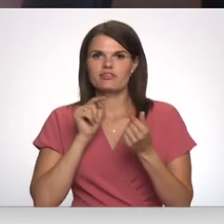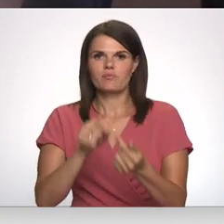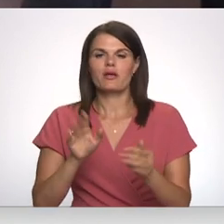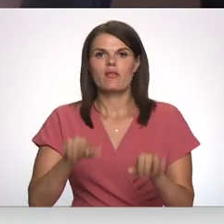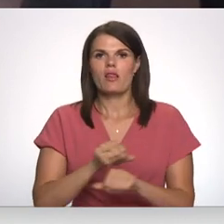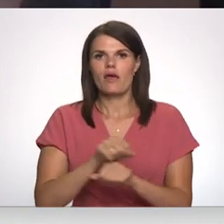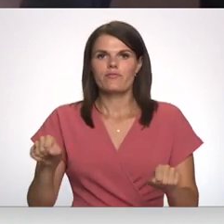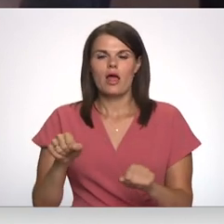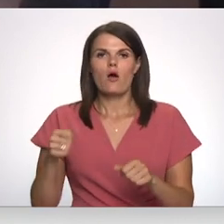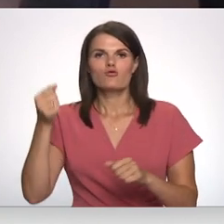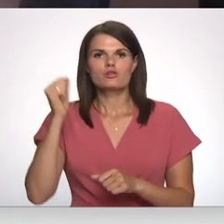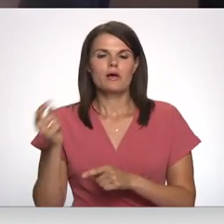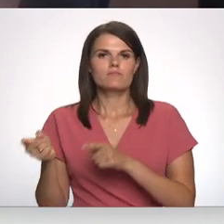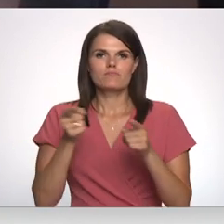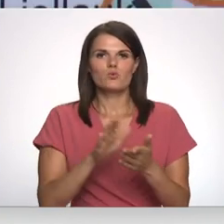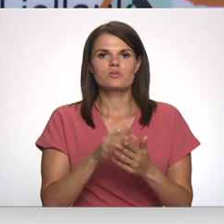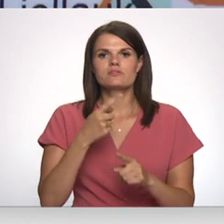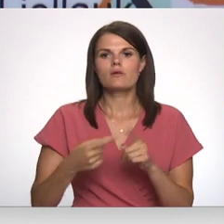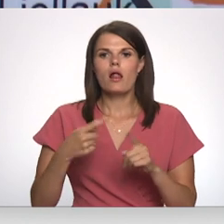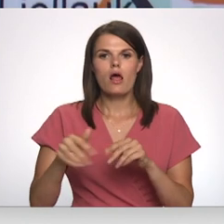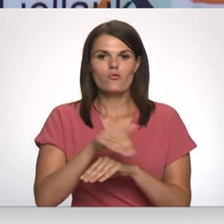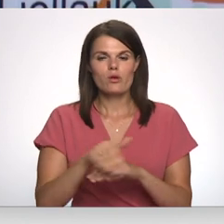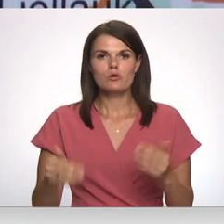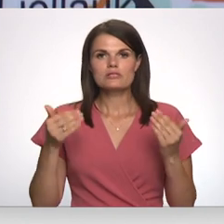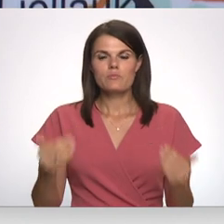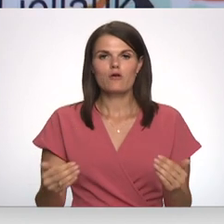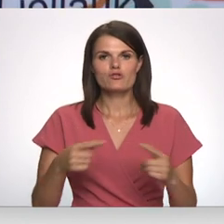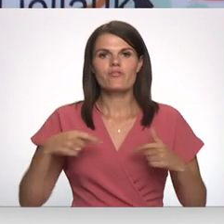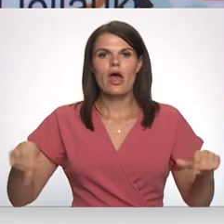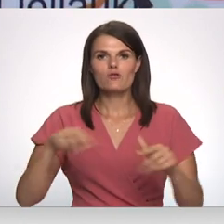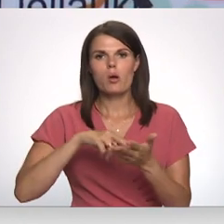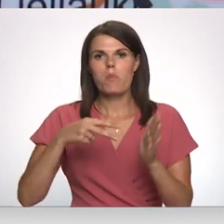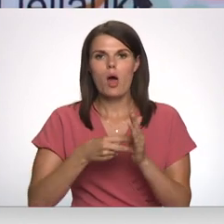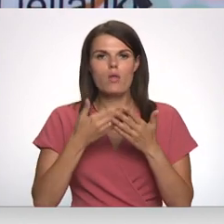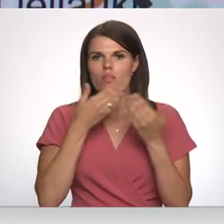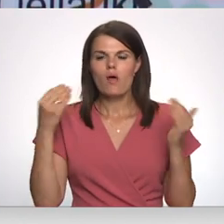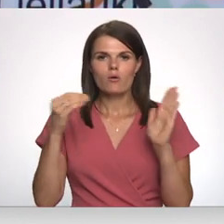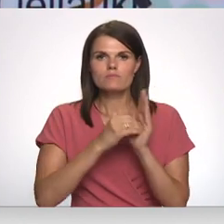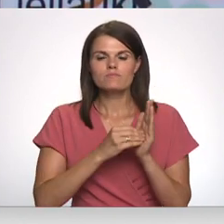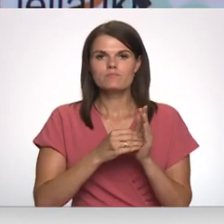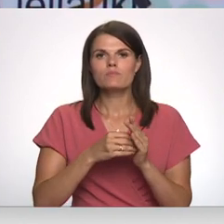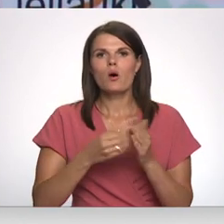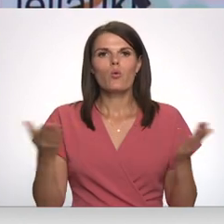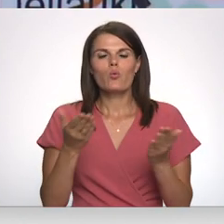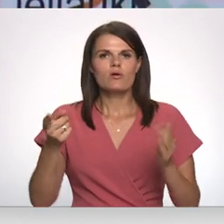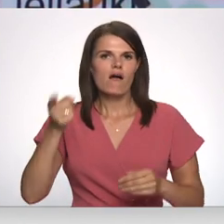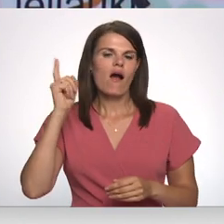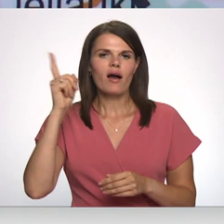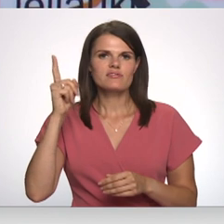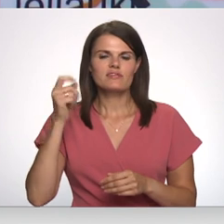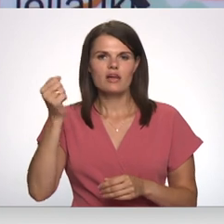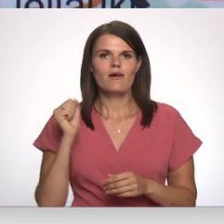spēļu zālē pārcelties uz Salātu ielu, jo spēkā esošajā teritorijas plānojumā nav iezīmēta no spēļu zālēm